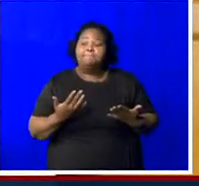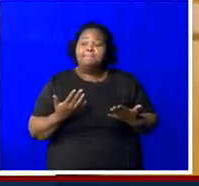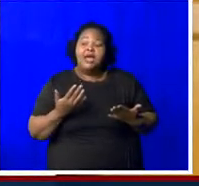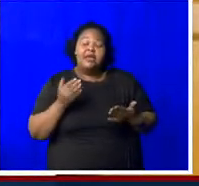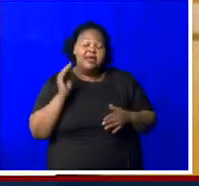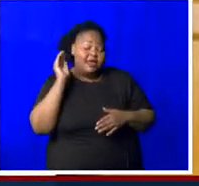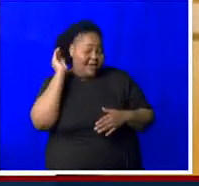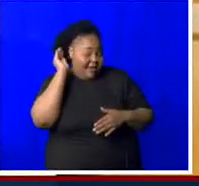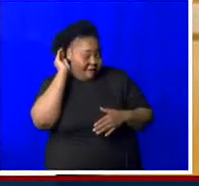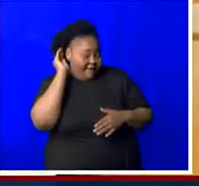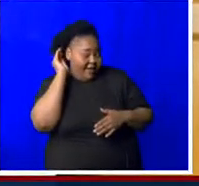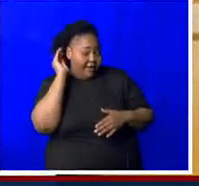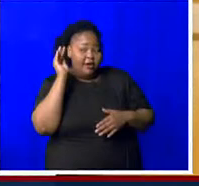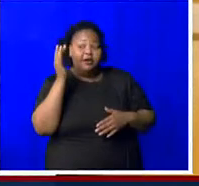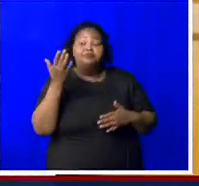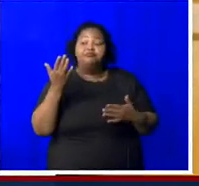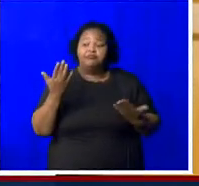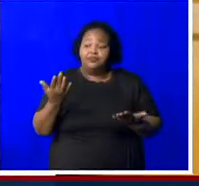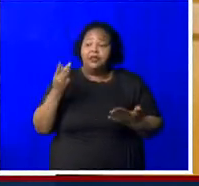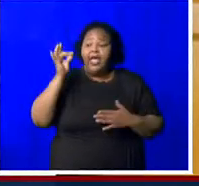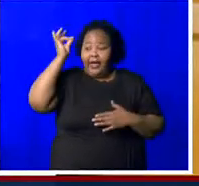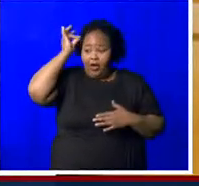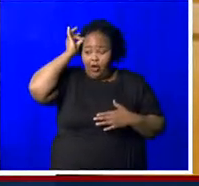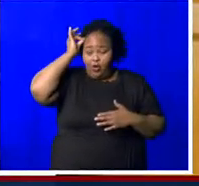Ayiphume ngala elundweni